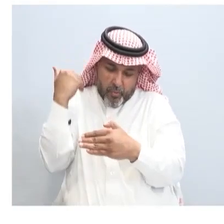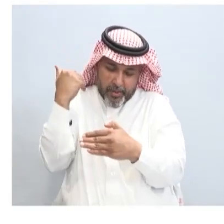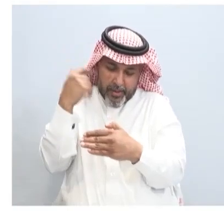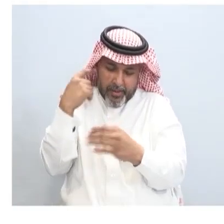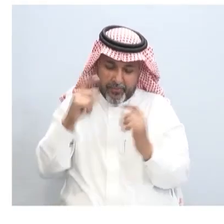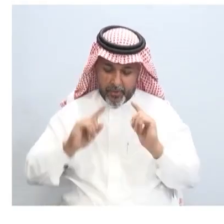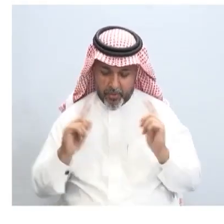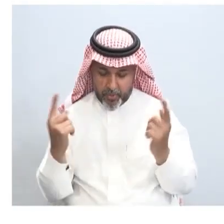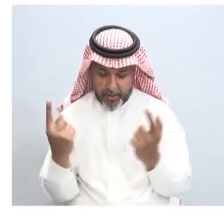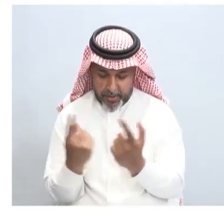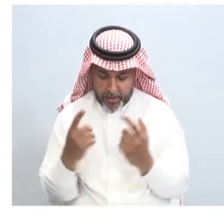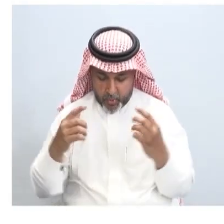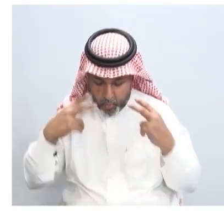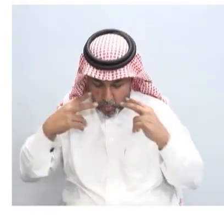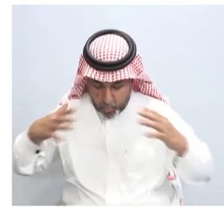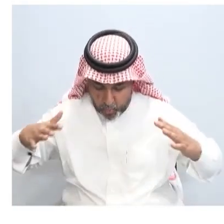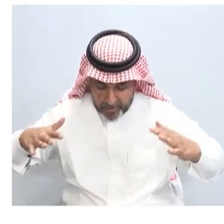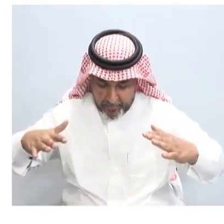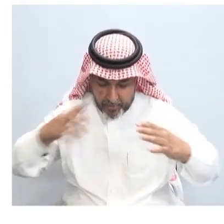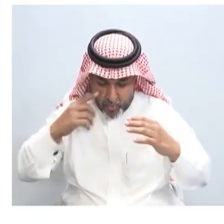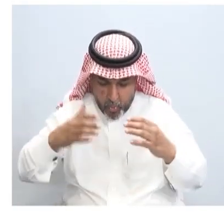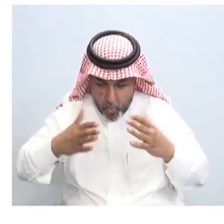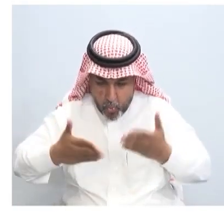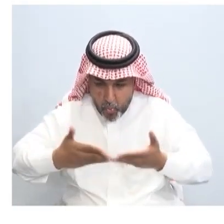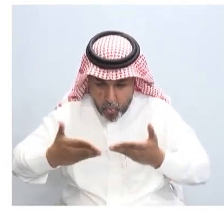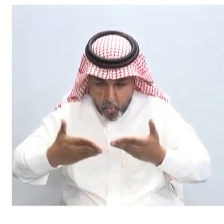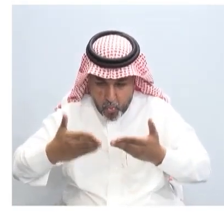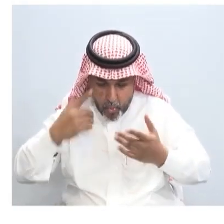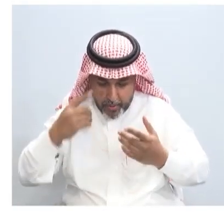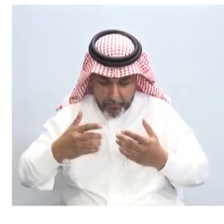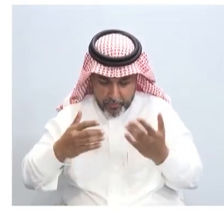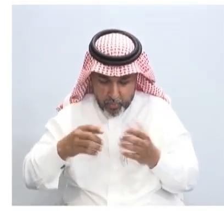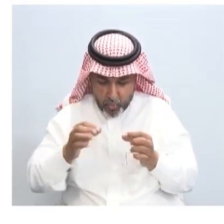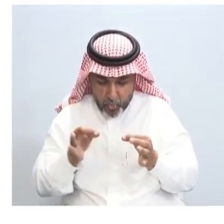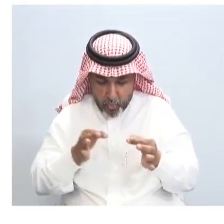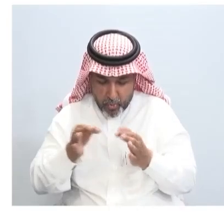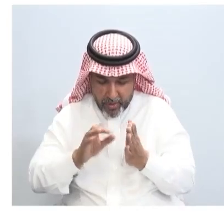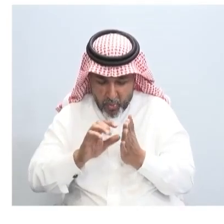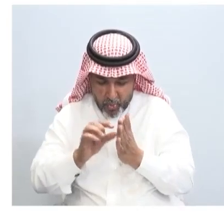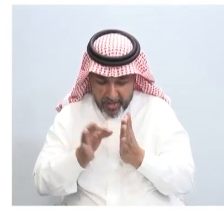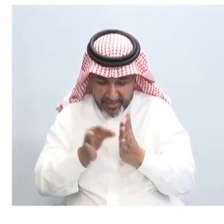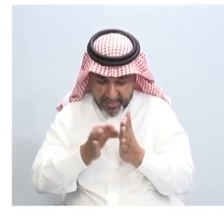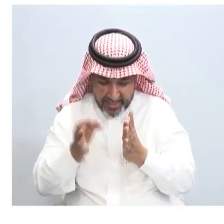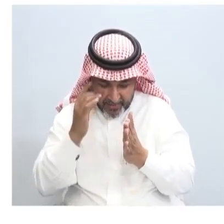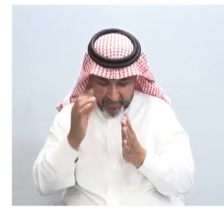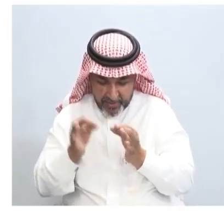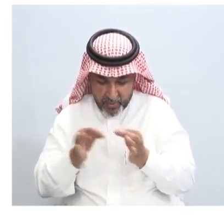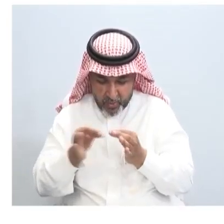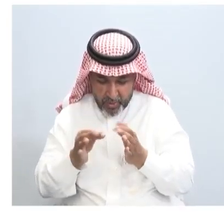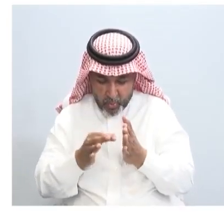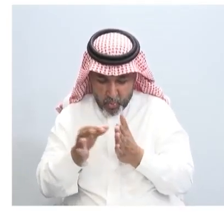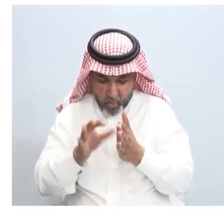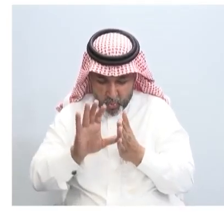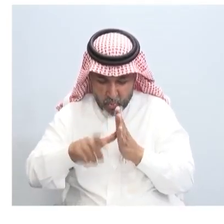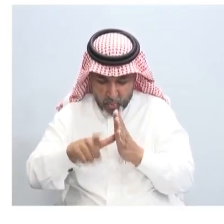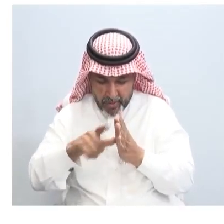حلقه دائريه طبعا وقف حكم المباراه تماما خلف احدهم ف فبالتالي صار في عندي نقطه مرجعيه فما احتمال وقوف